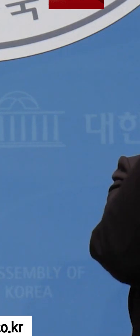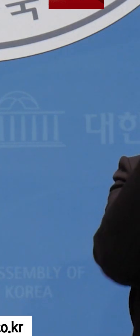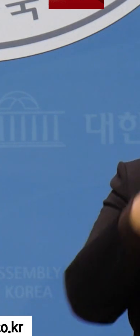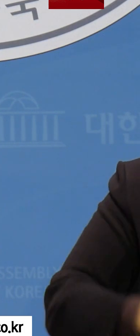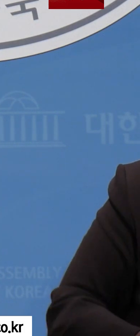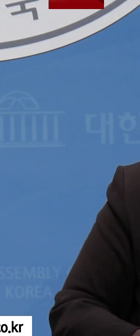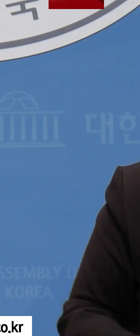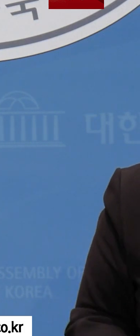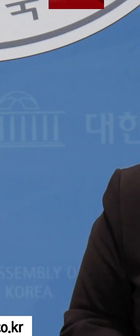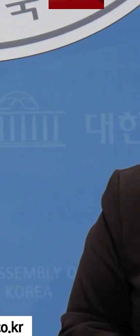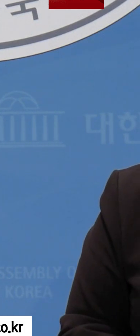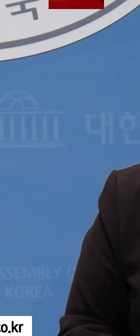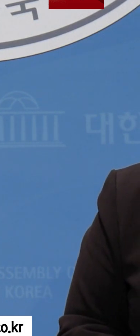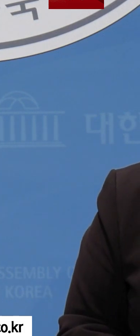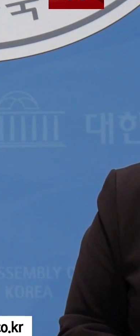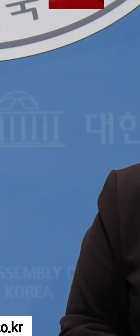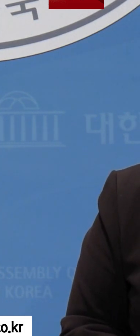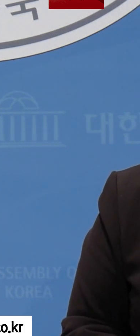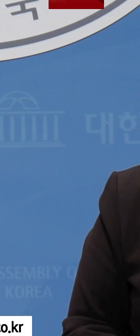반드시 필요합니다.